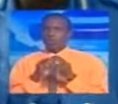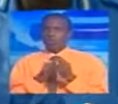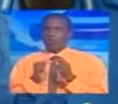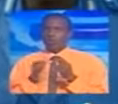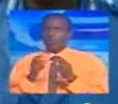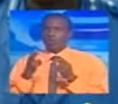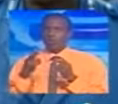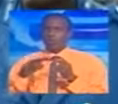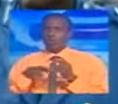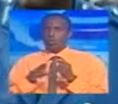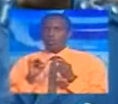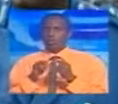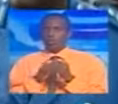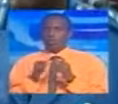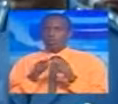en dur.